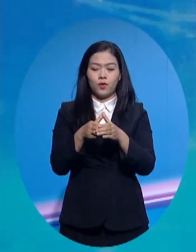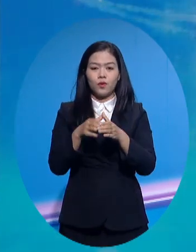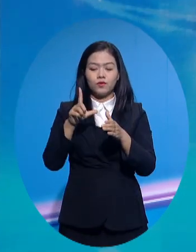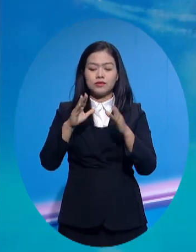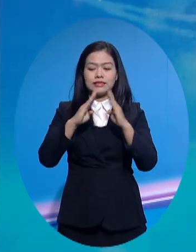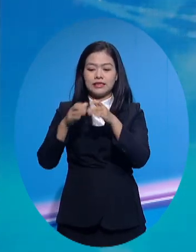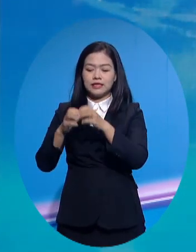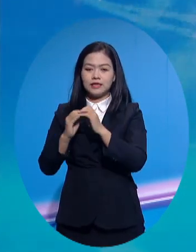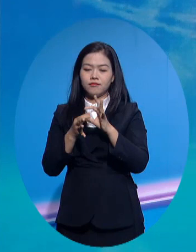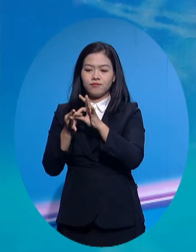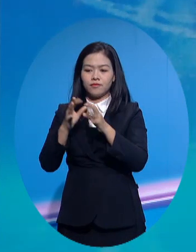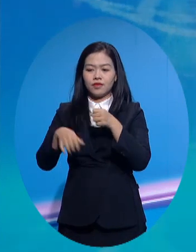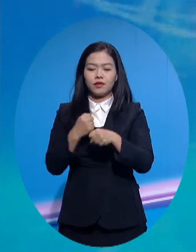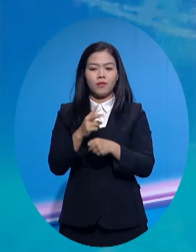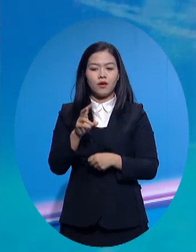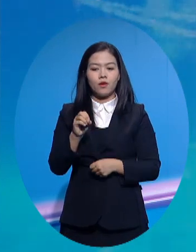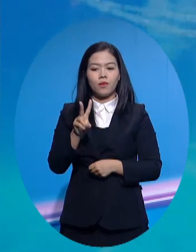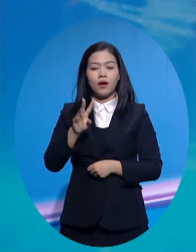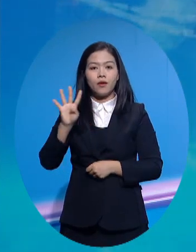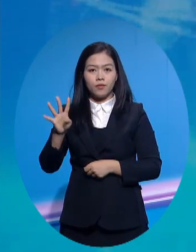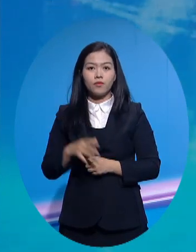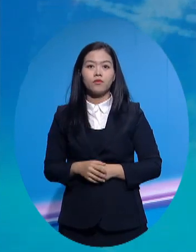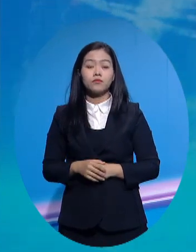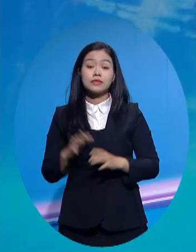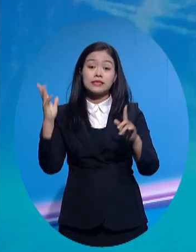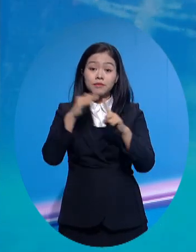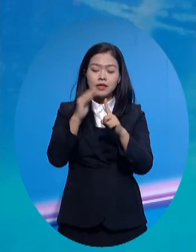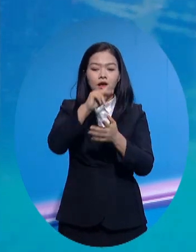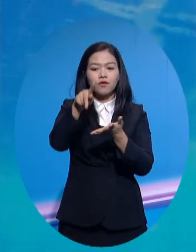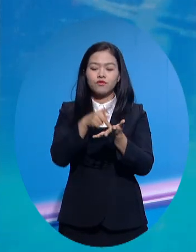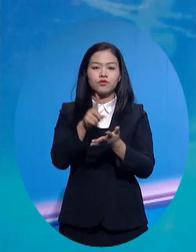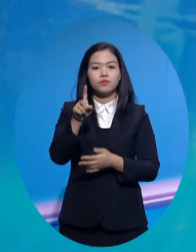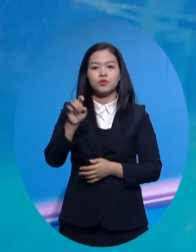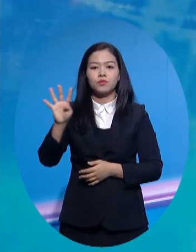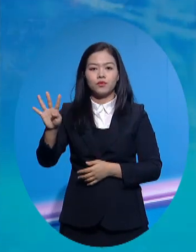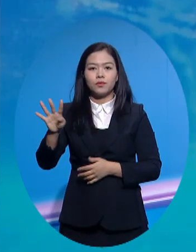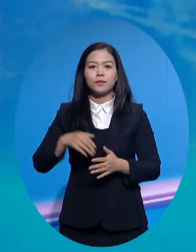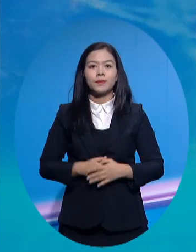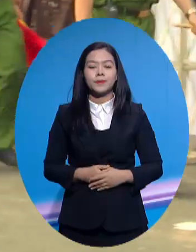với sự tham gia của các tổ liên gia an toàn phòng cháy chữa cháy của 14 phường trên địa bàn quận.